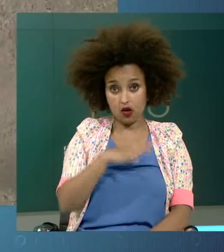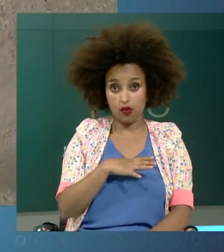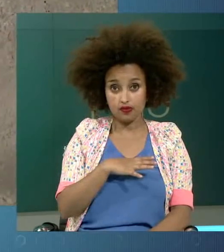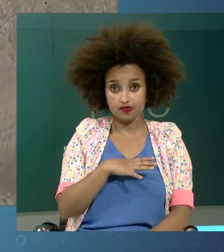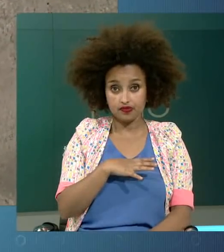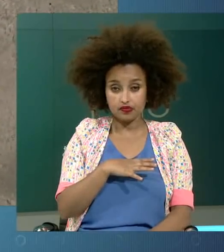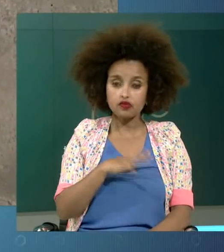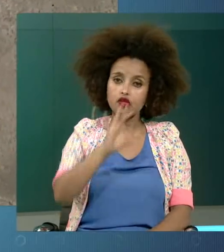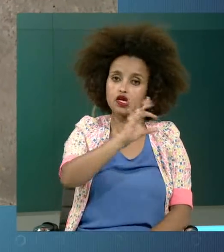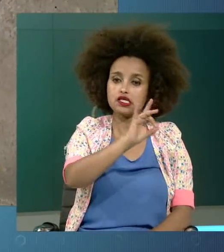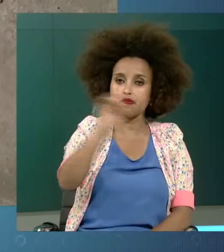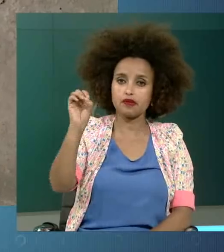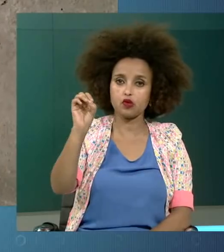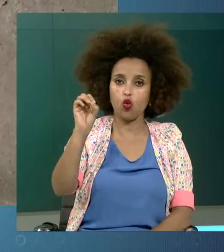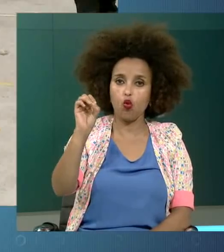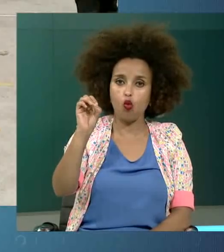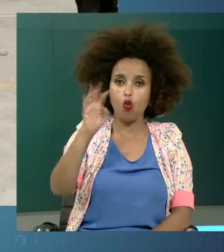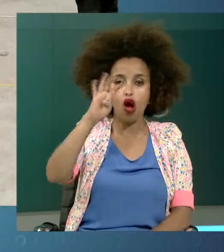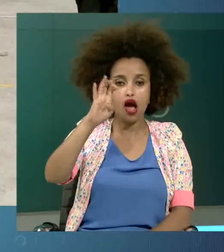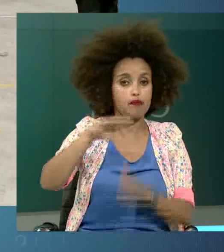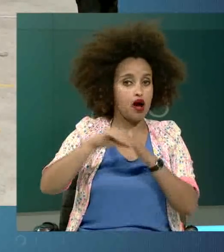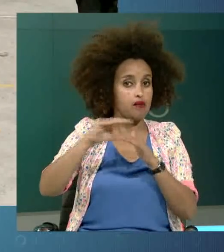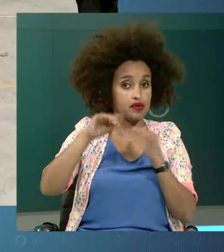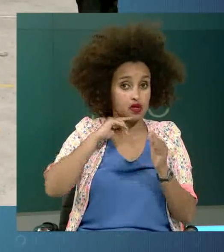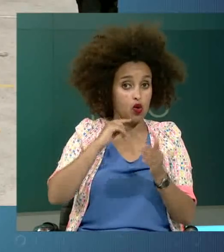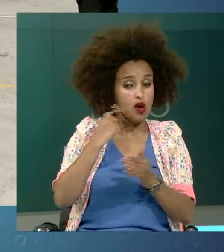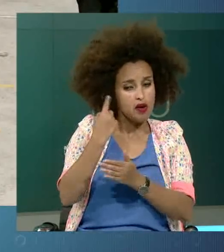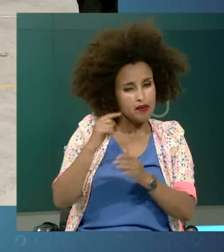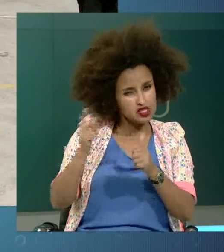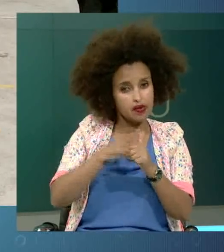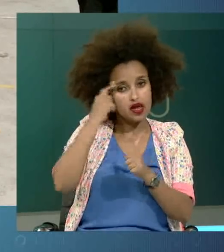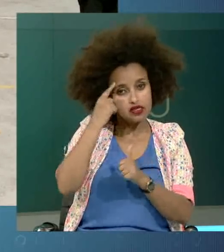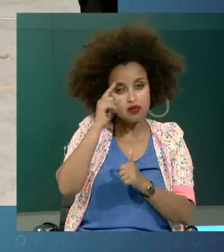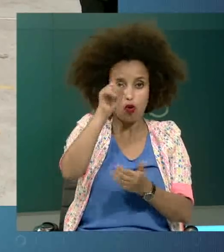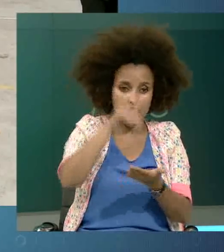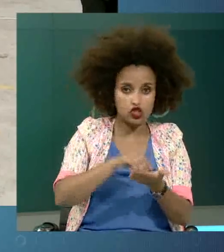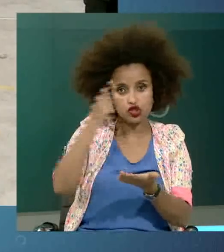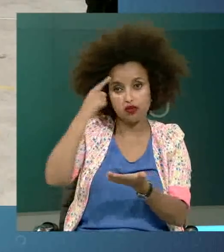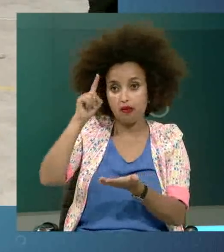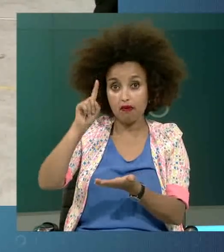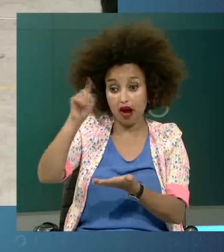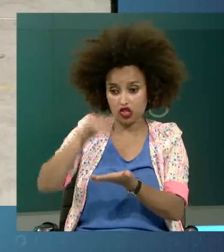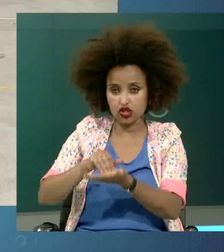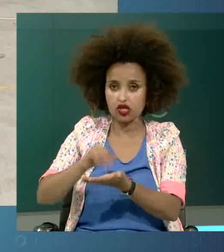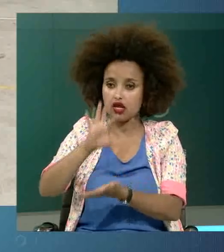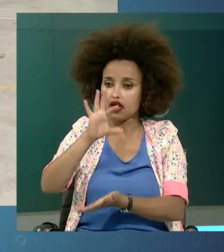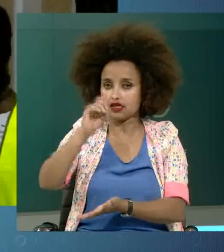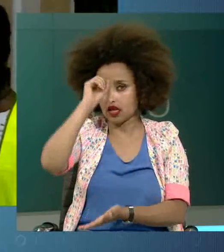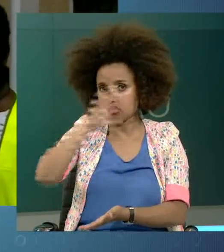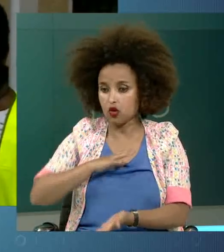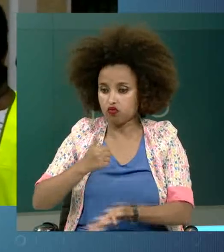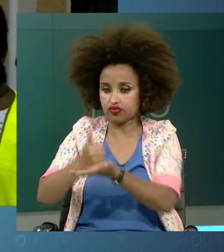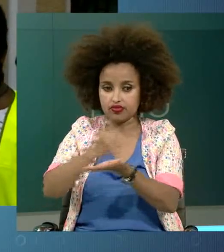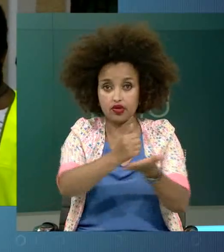ያንድ ሰው አስቤዛ 840 ብር ነው መጀመሪያ ያሰብነው ለ90 ሰው በ1000 ብር ነበር ግን በጃቸው የሚሰጥ ፕሮግራም